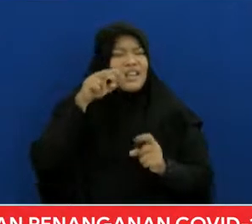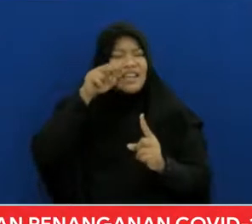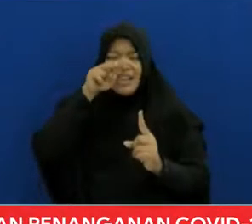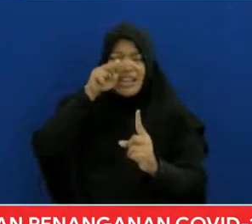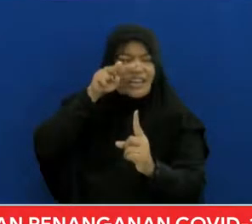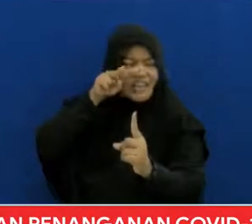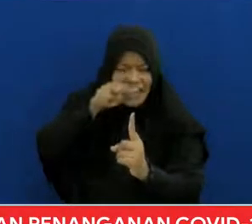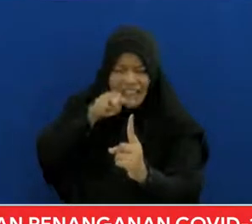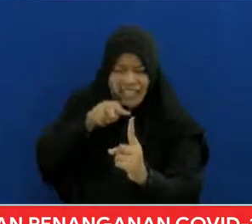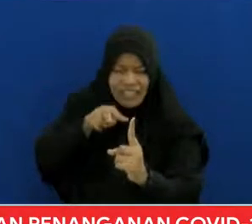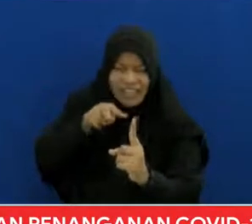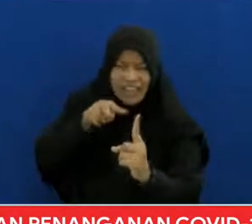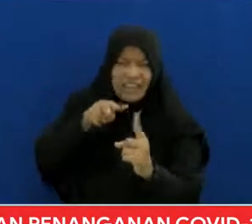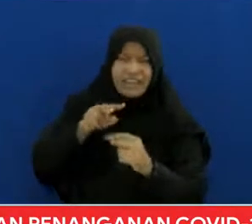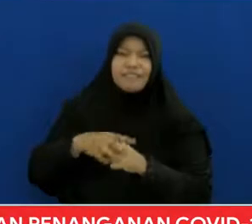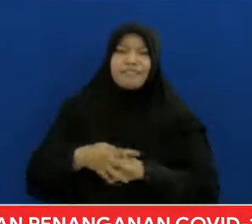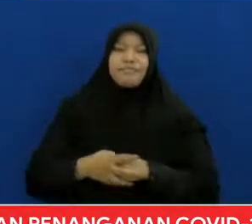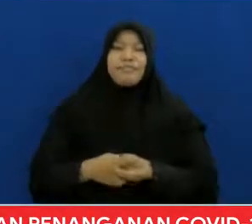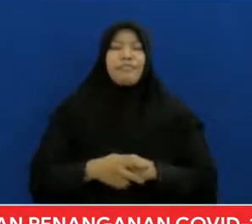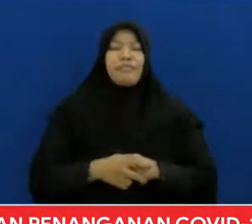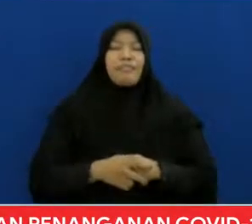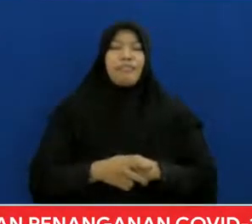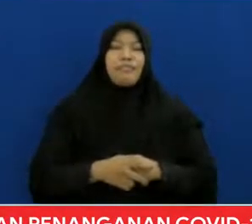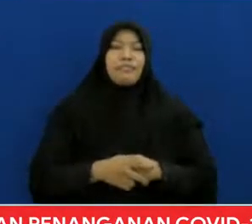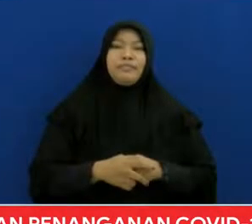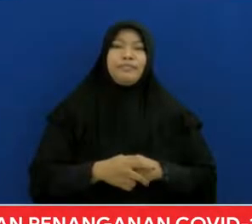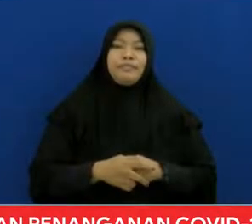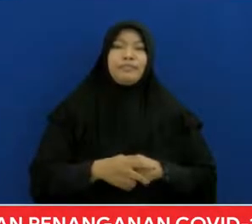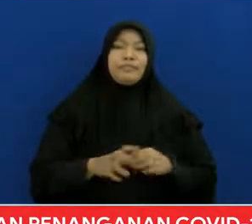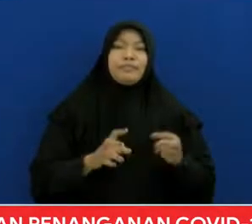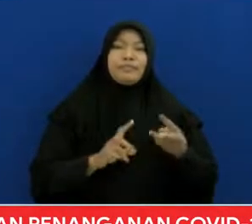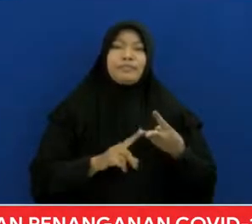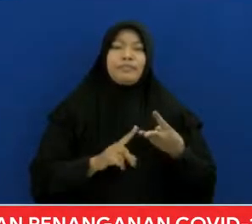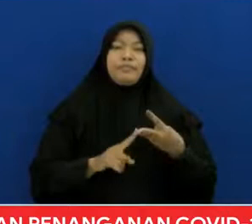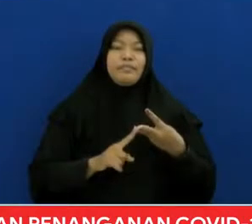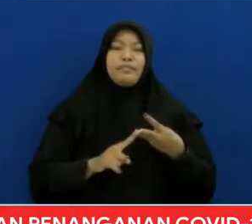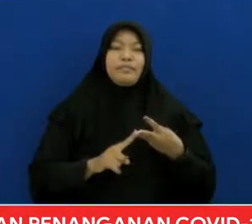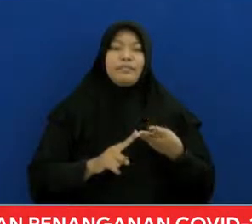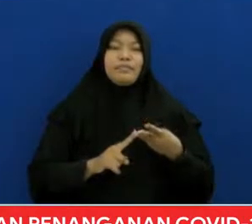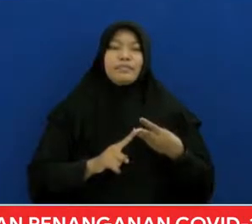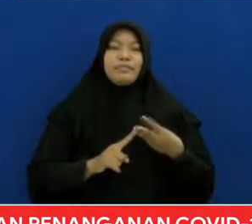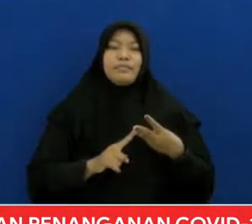yang baik di dalam tubuh kita. Dan yang terakhir adalah,